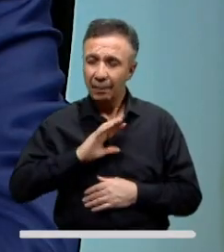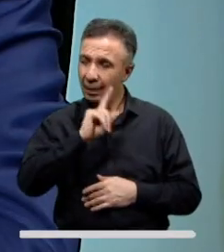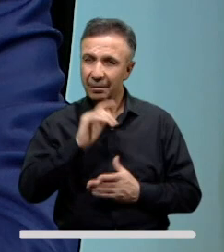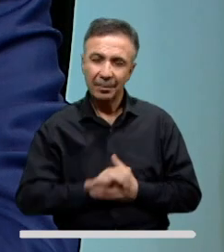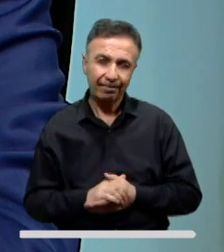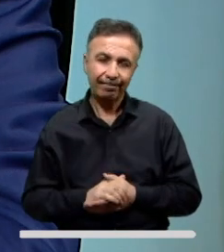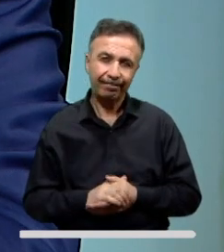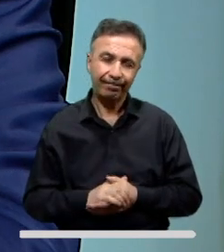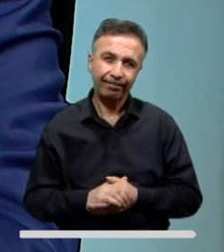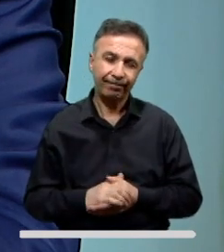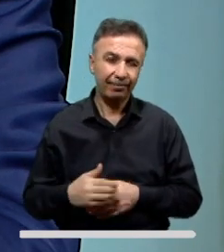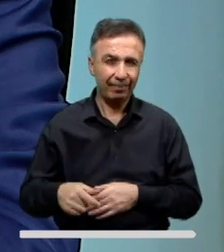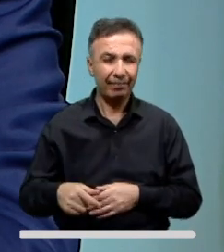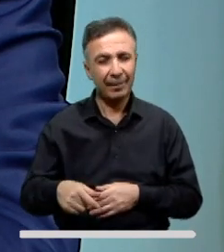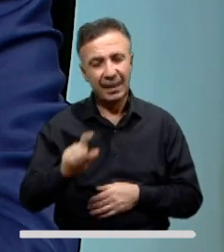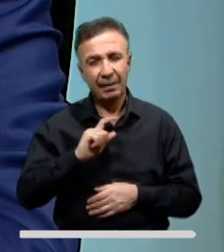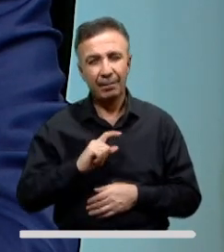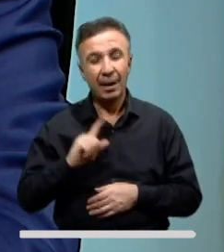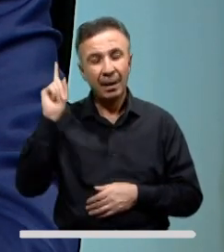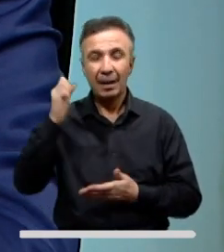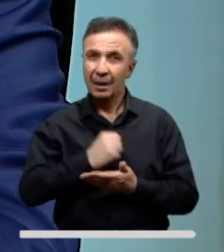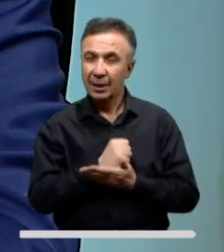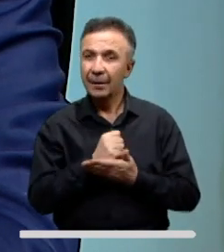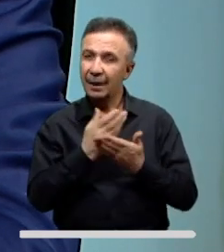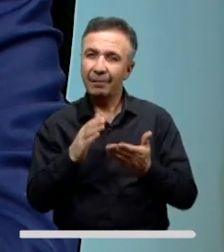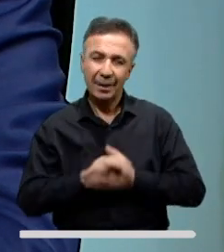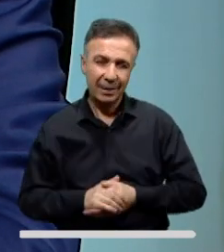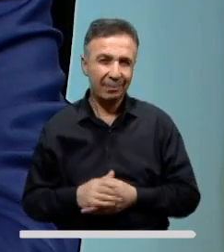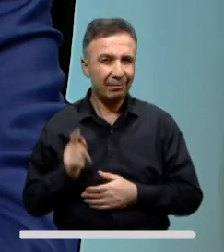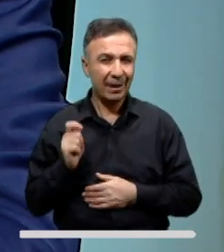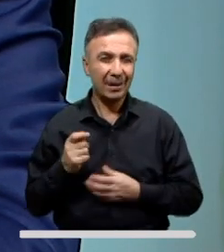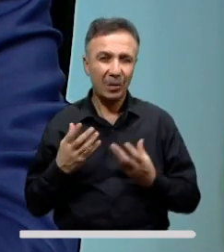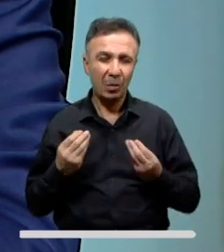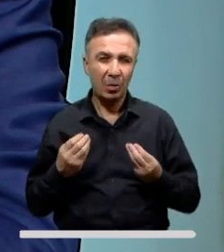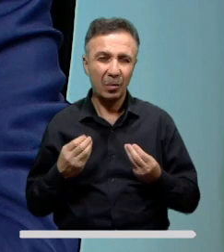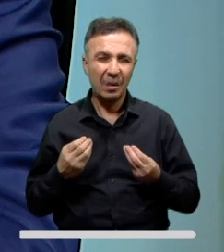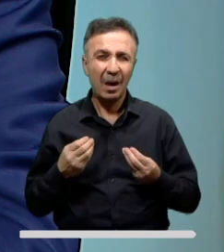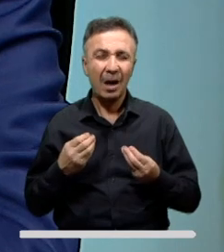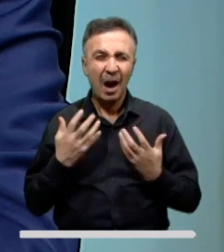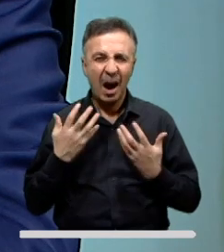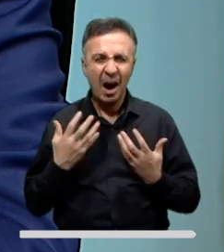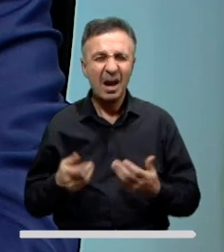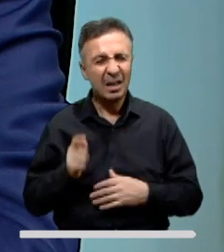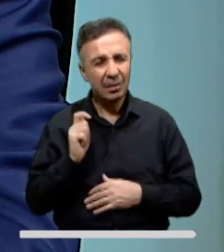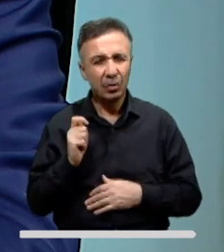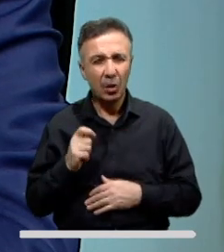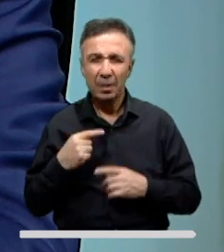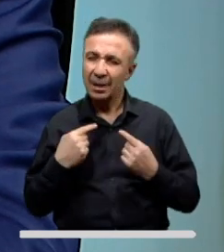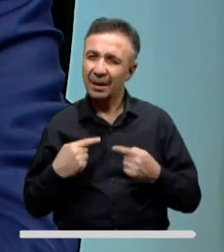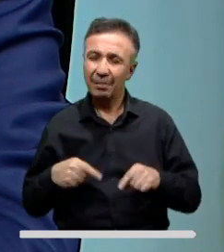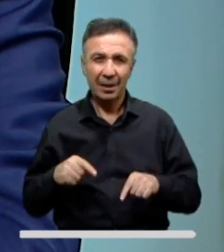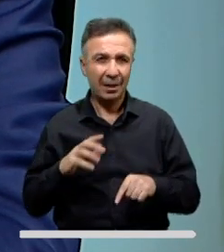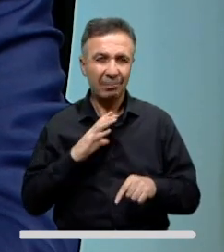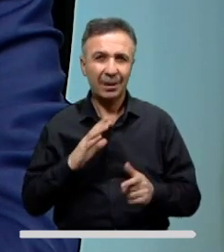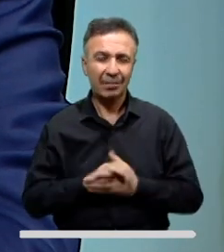cenab-ı Allah şifalar versin Gerçekten çok ağır bir imtihanla karşı karşıyalar